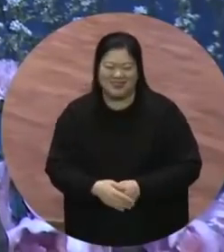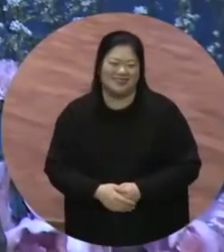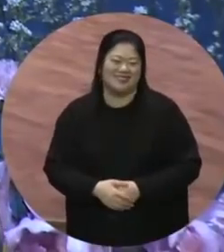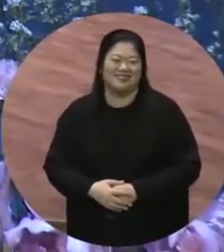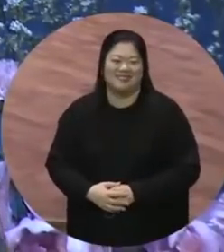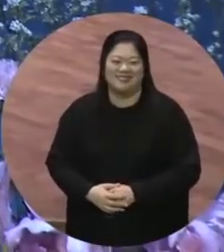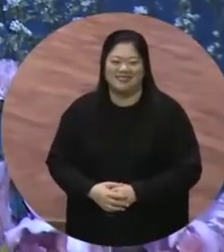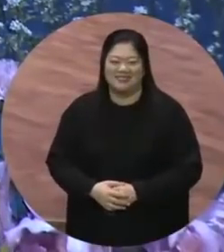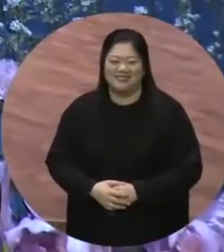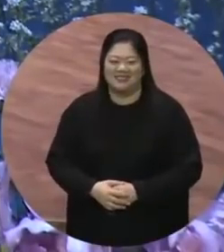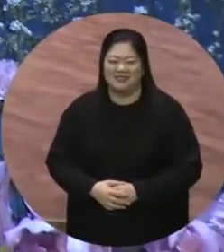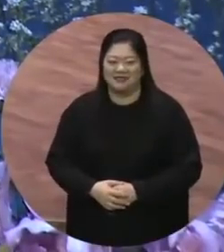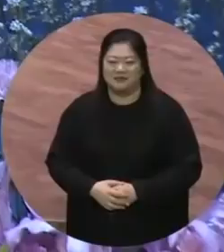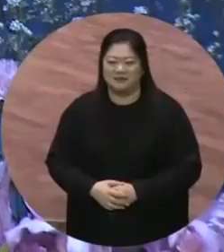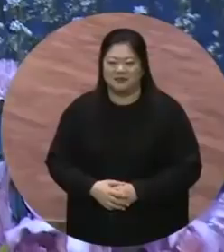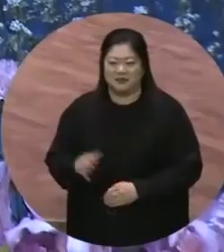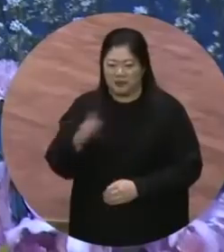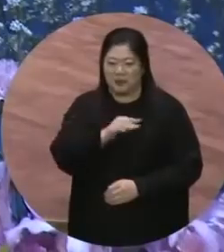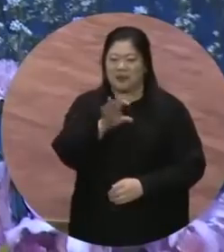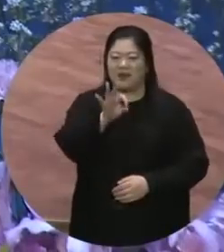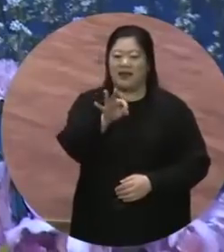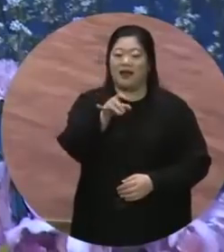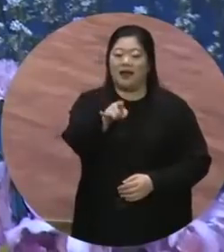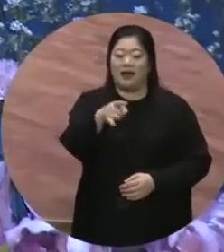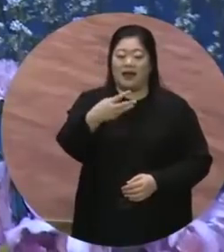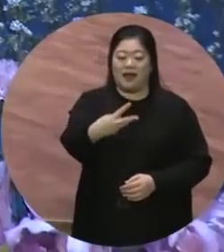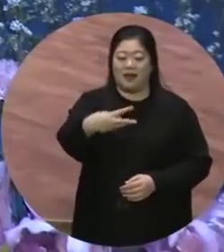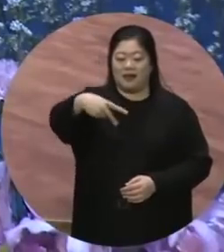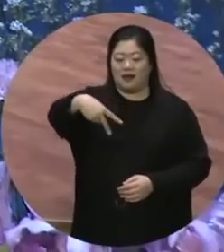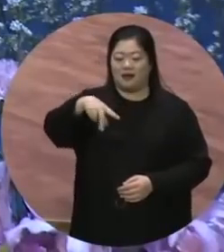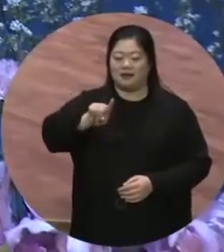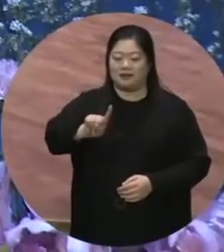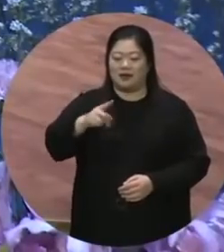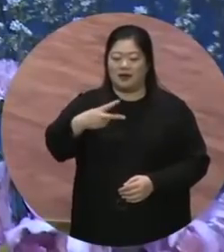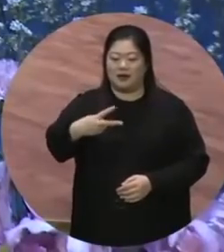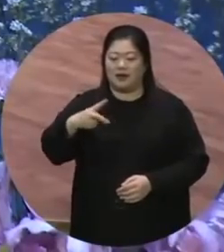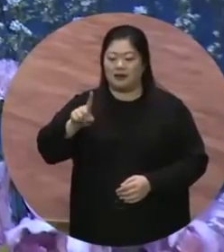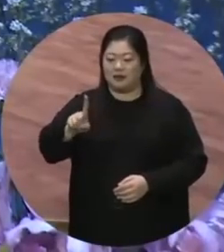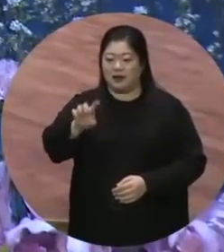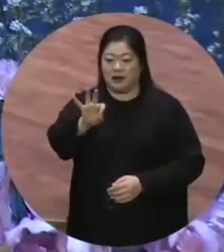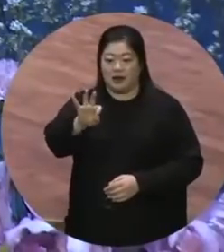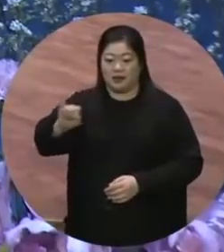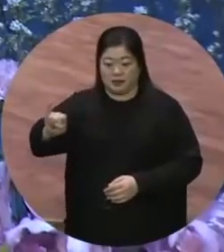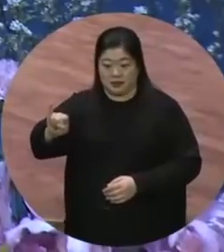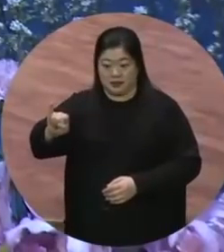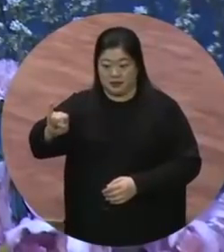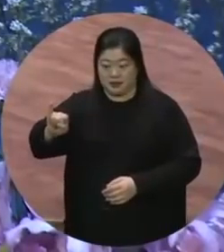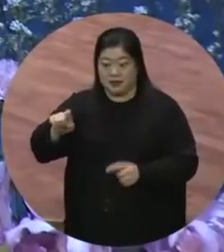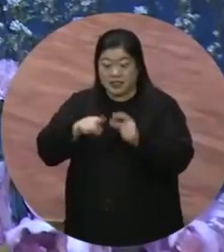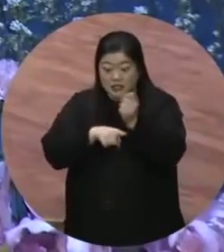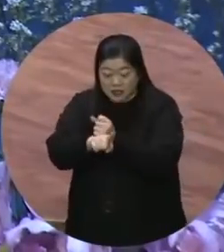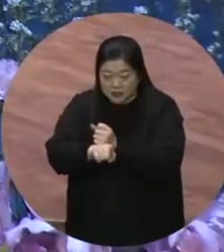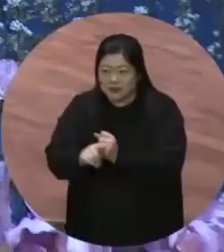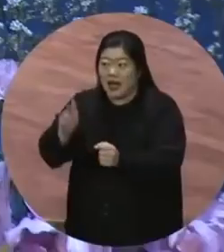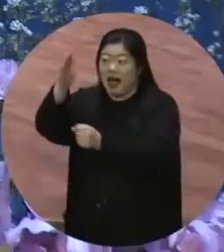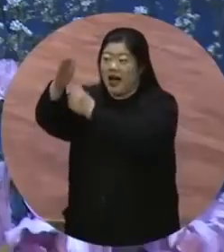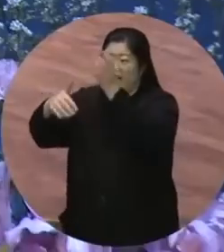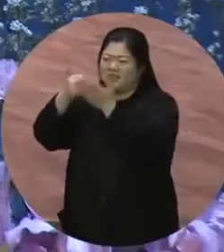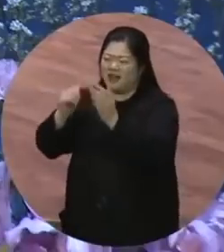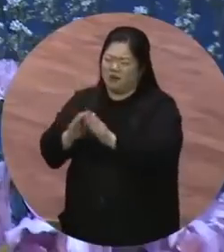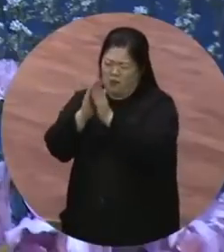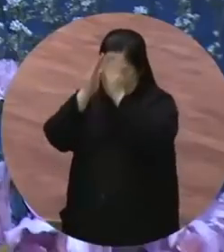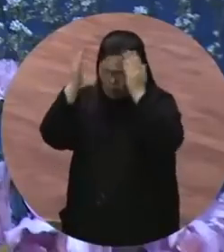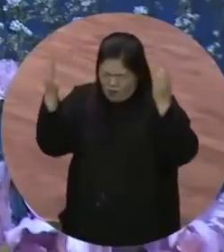자, 엘사다이. 하나님은 절대 불가능을 절대 뭐요? 가능으로 만드신 분이에요.